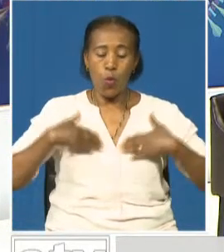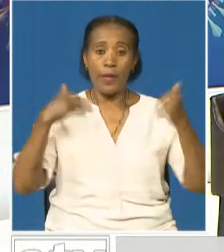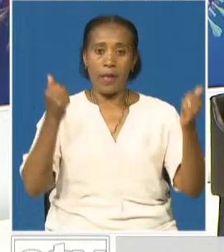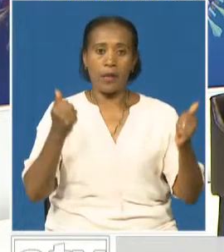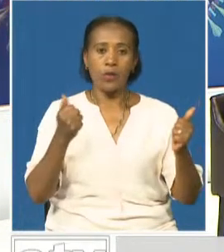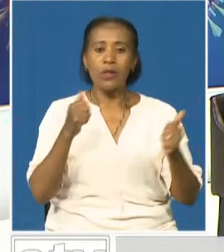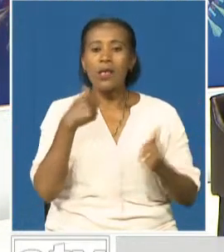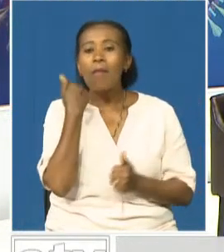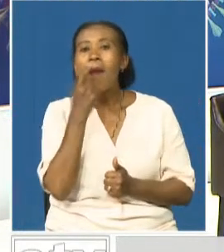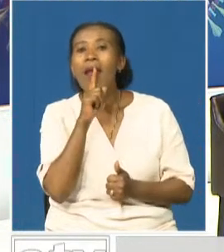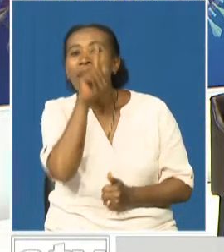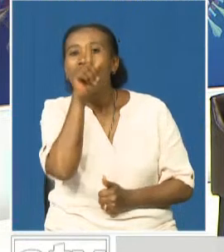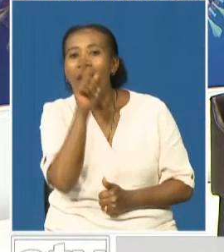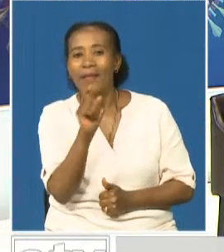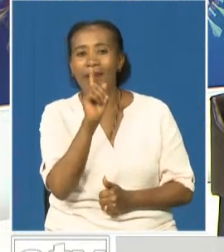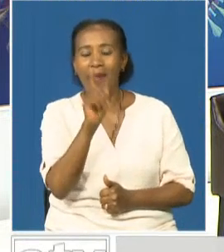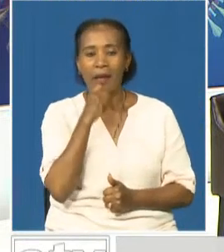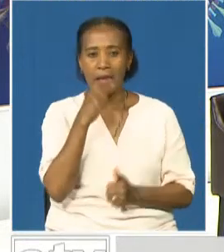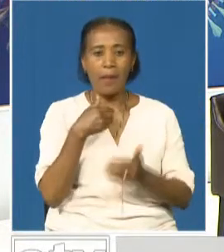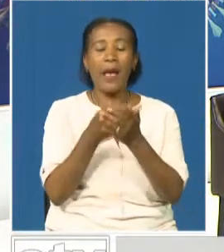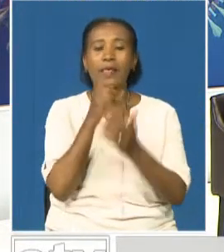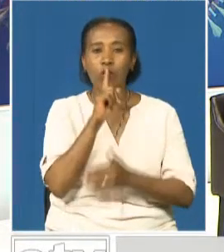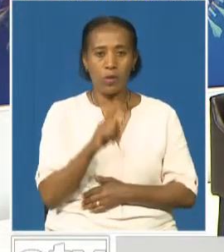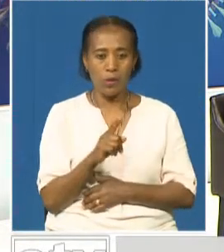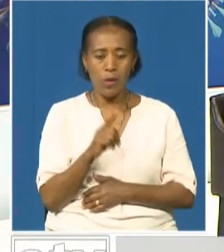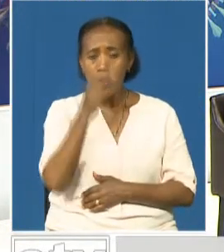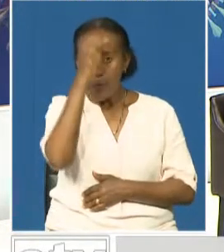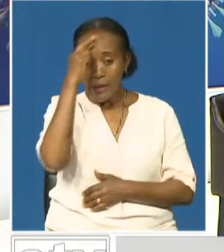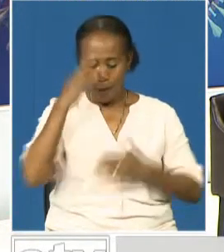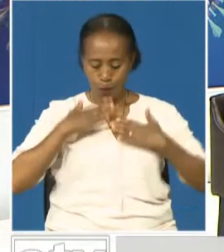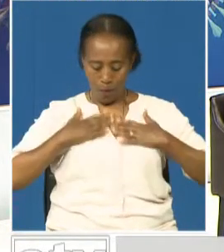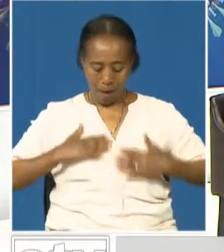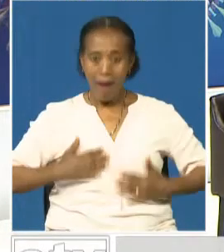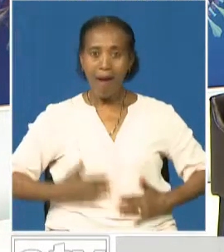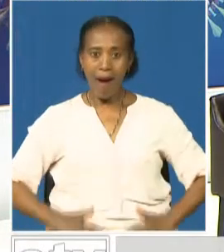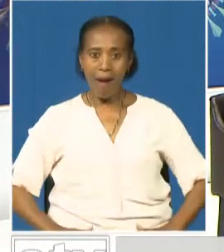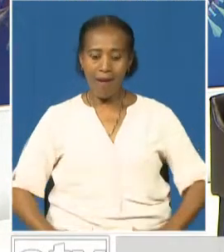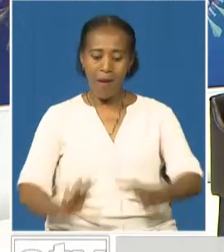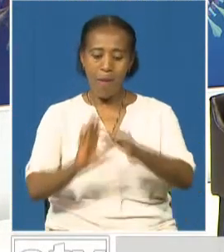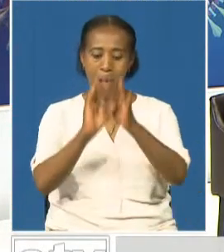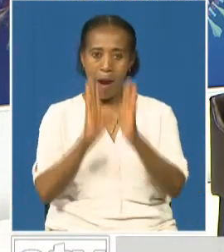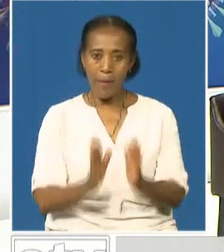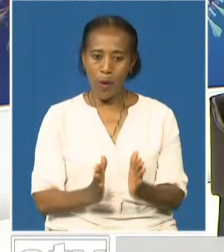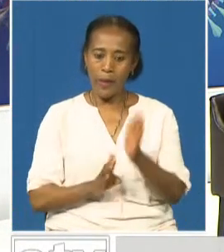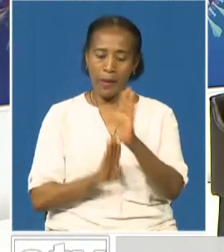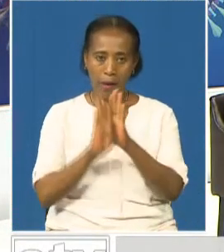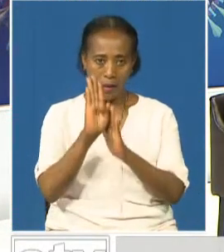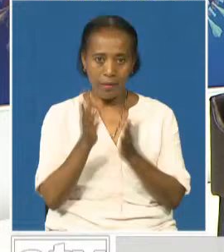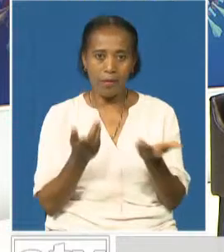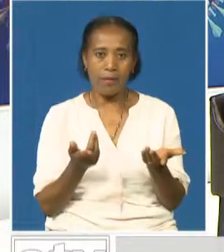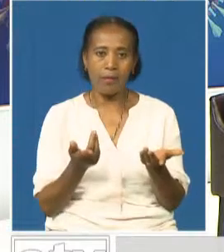ወጣቶች የማንነት ጥያቄ የሚያነሱበት ነው። ምክንያቱም በአካልም በማህበራዊ እድገትም